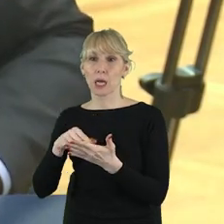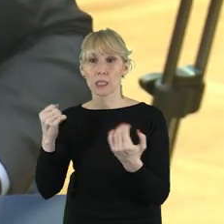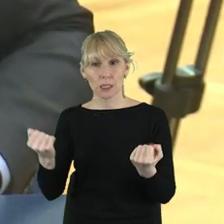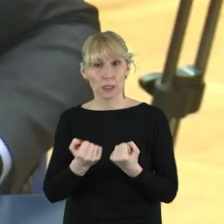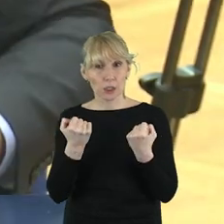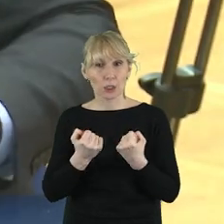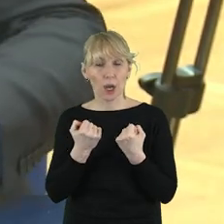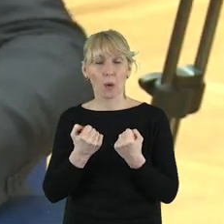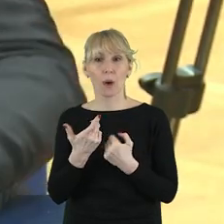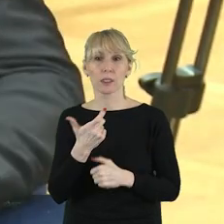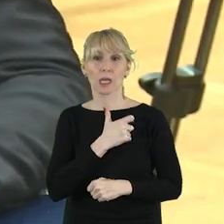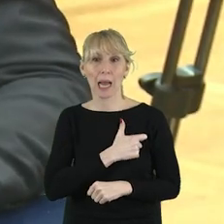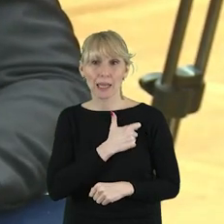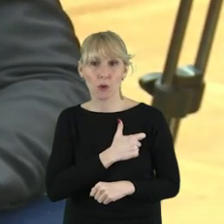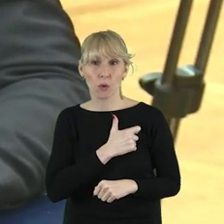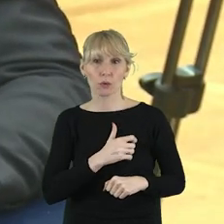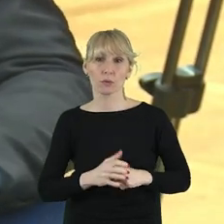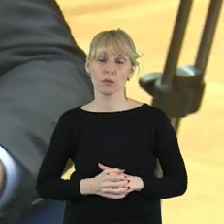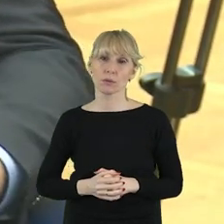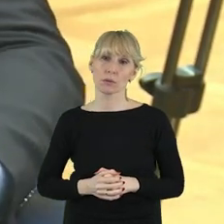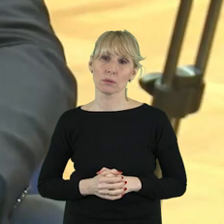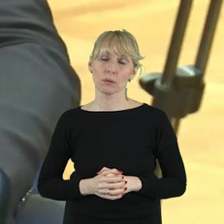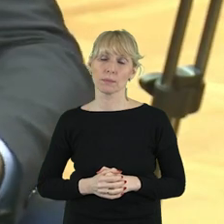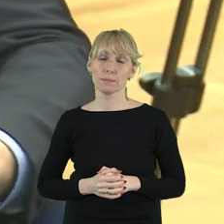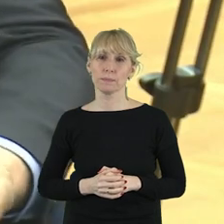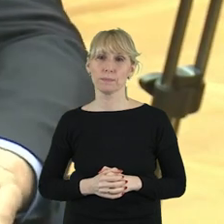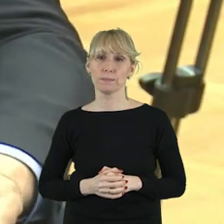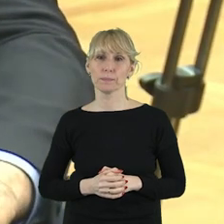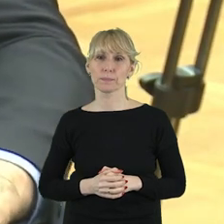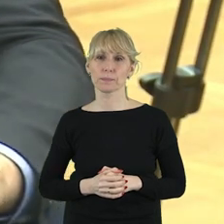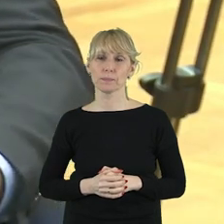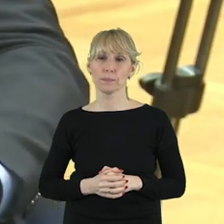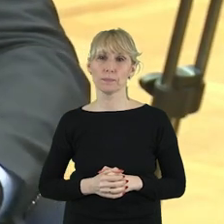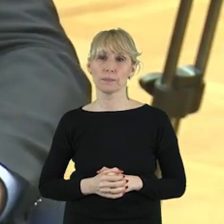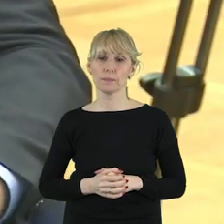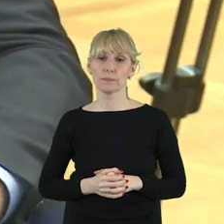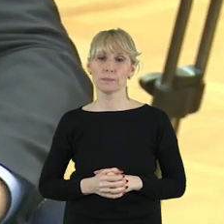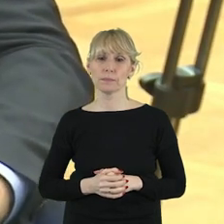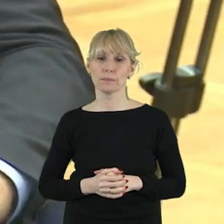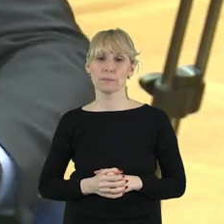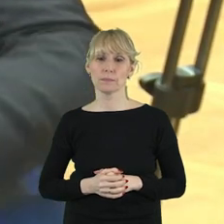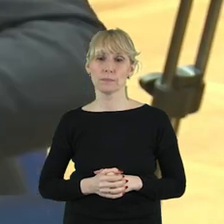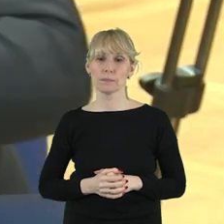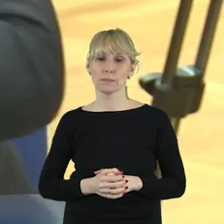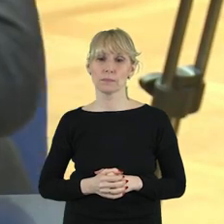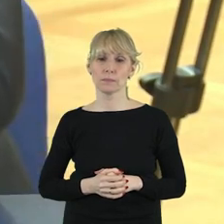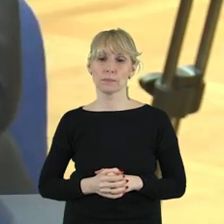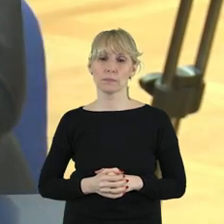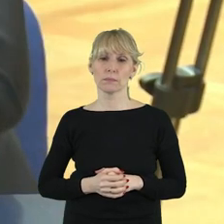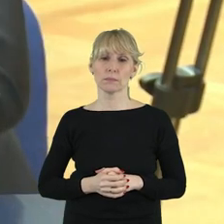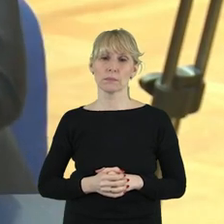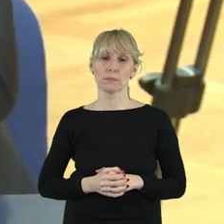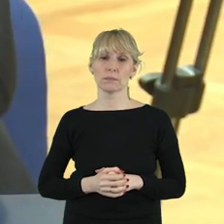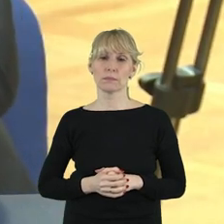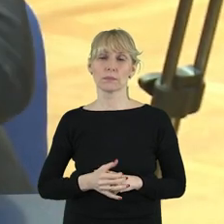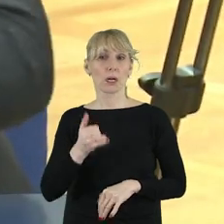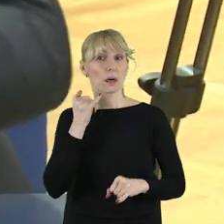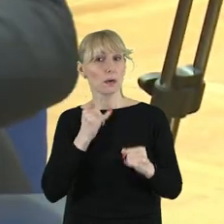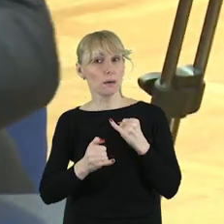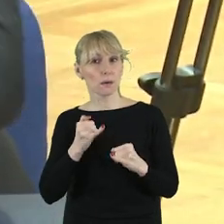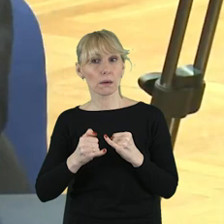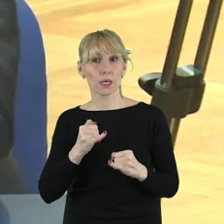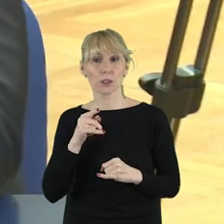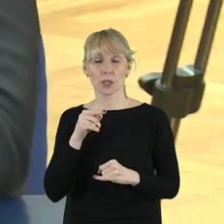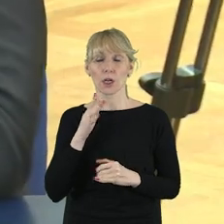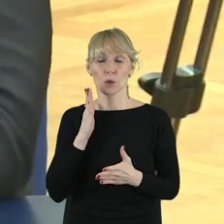spodziewanym rezultatem. Myślę, że jeżeli zostanie sformułowany taki komunikat, szkoda, że